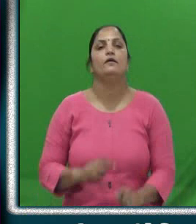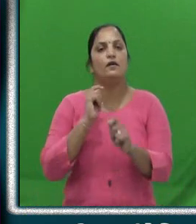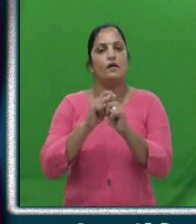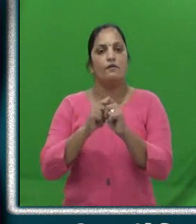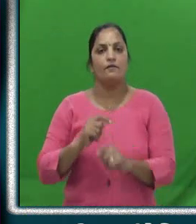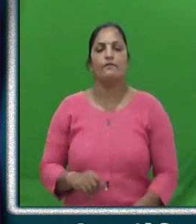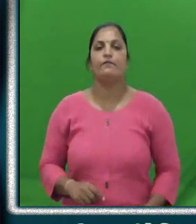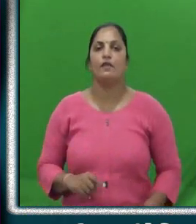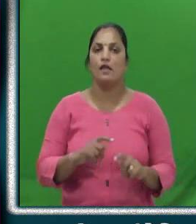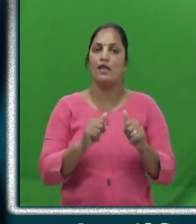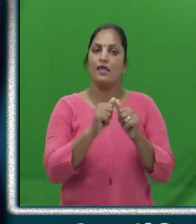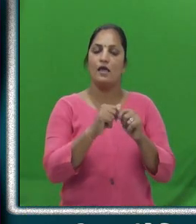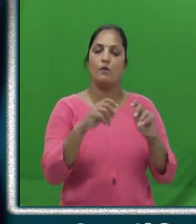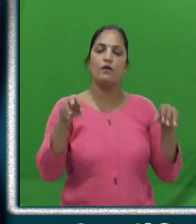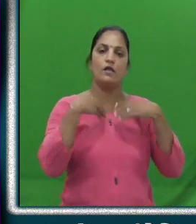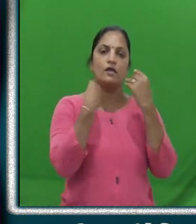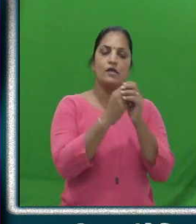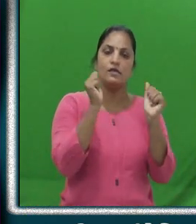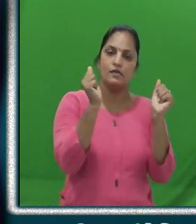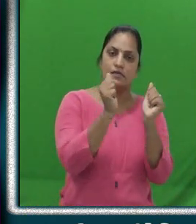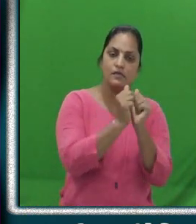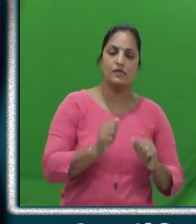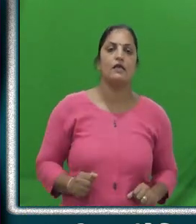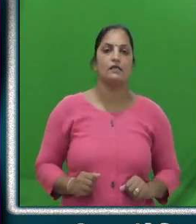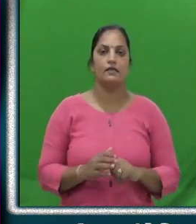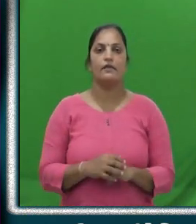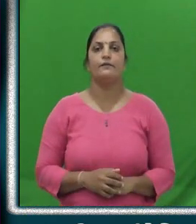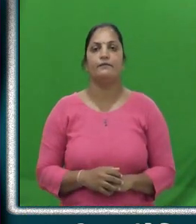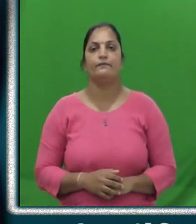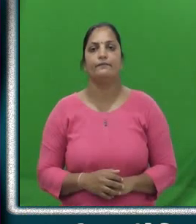ટુ વર્ક વિથ હિમ ઇવન આફ્ટર